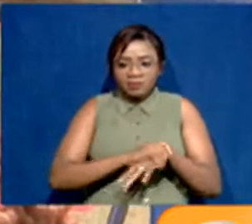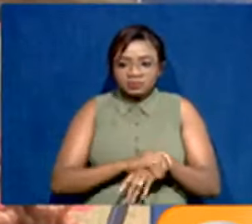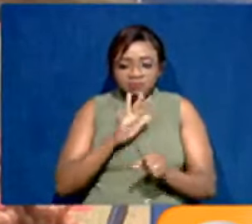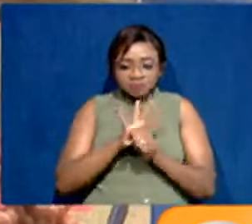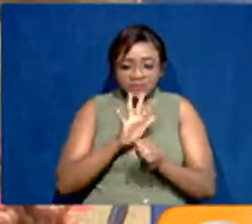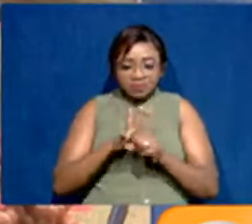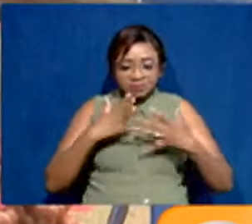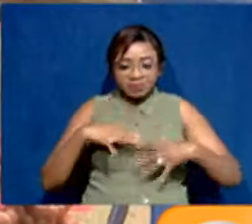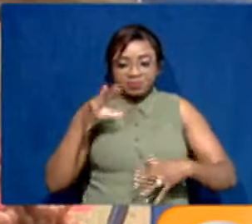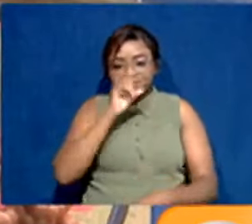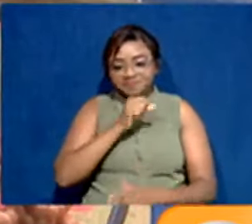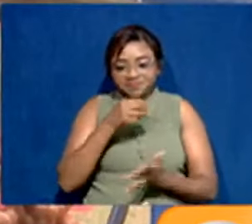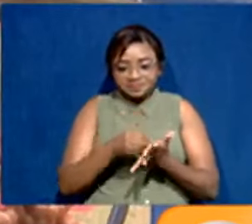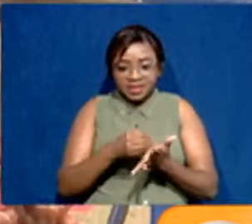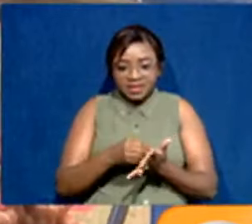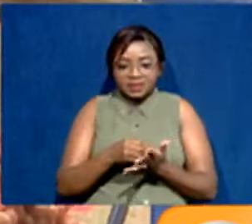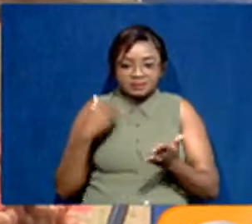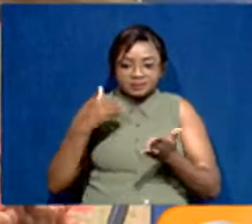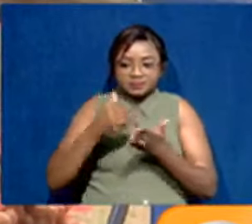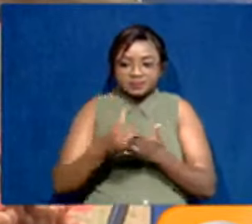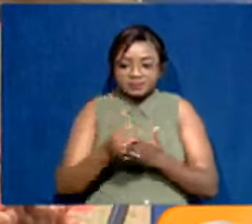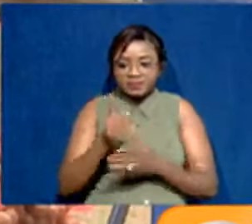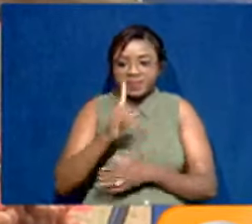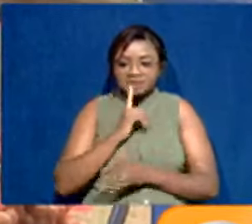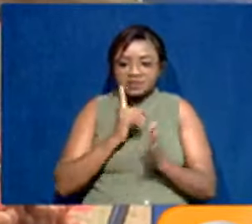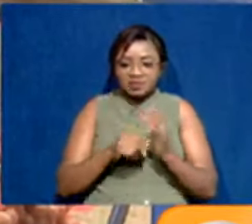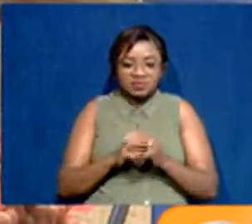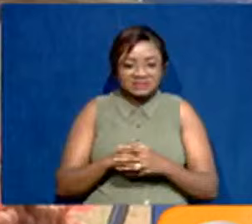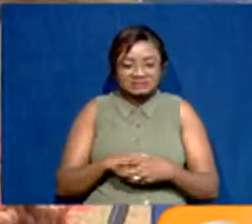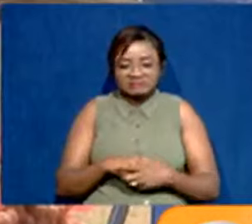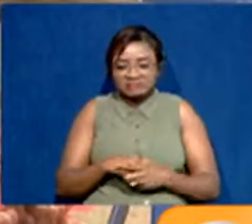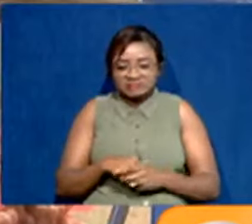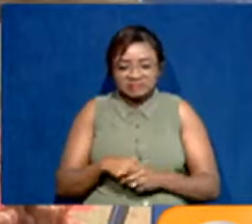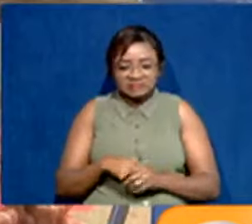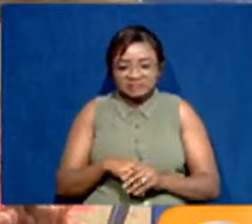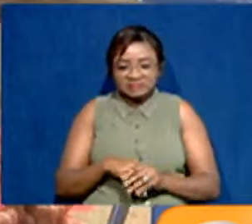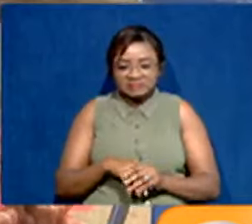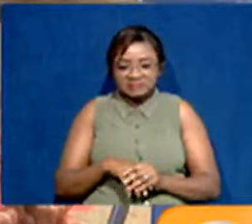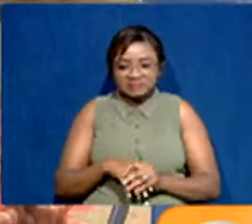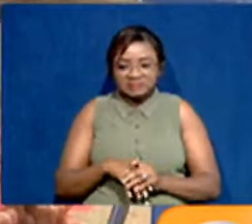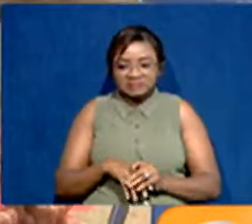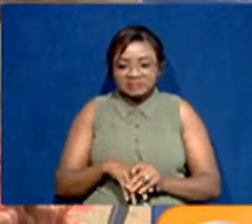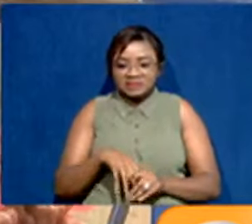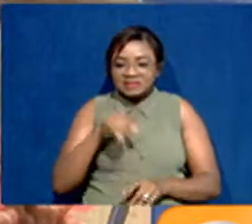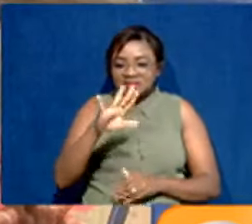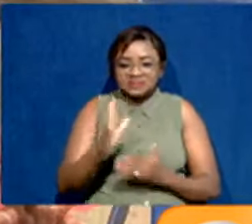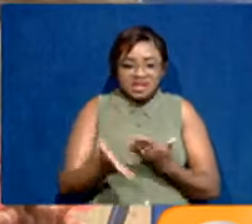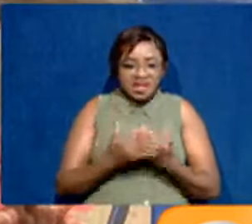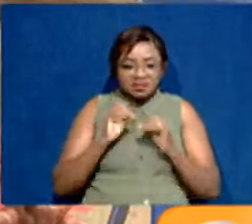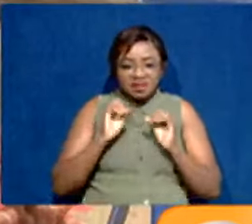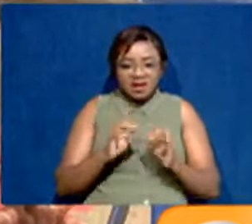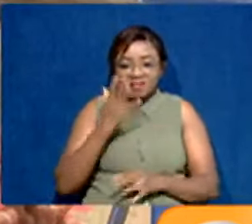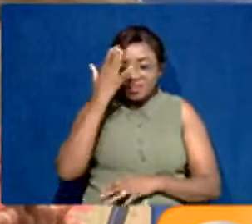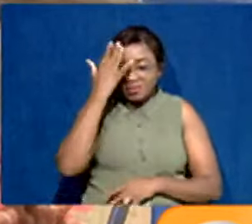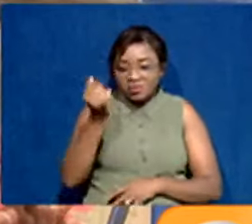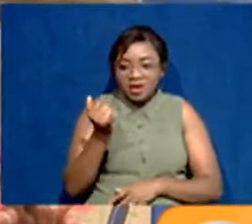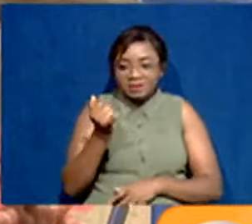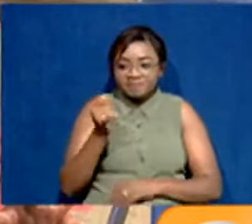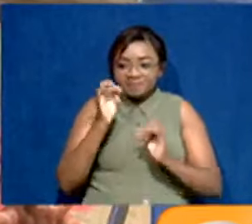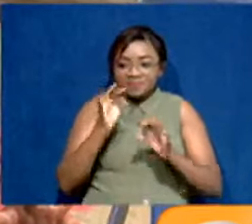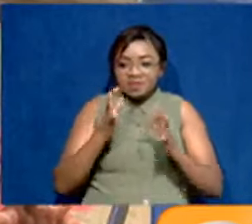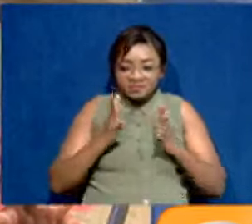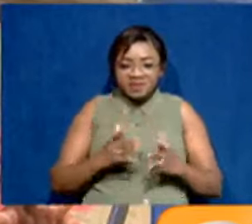huu, wakasema hii miti sasa labda washome makaa. Hii miti haina usaidizi kwa shaba. Juu kama mahali mtu anaweza